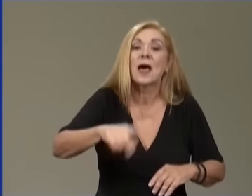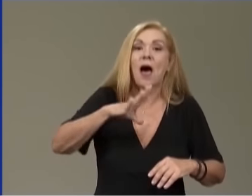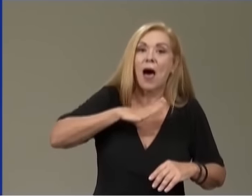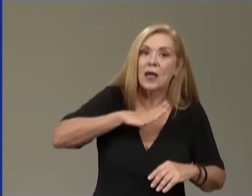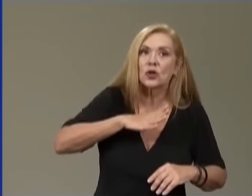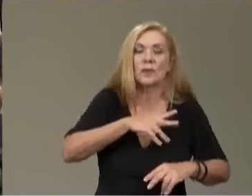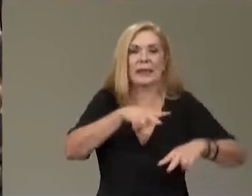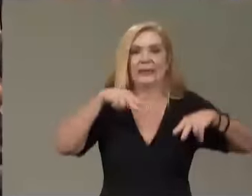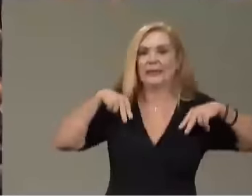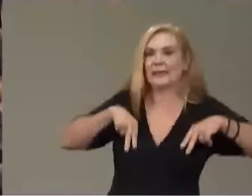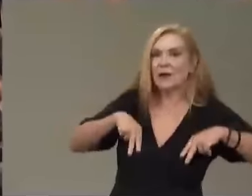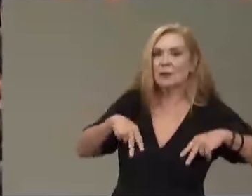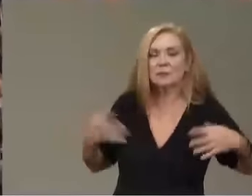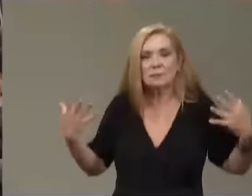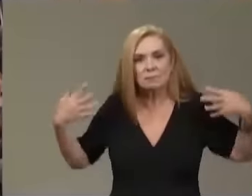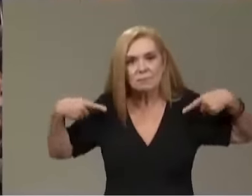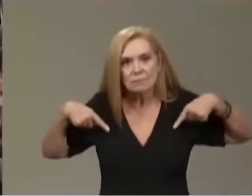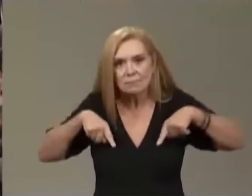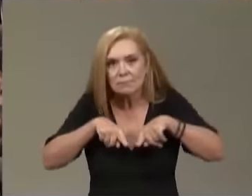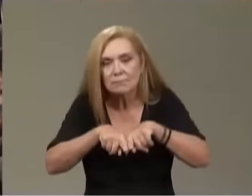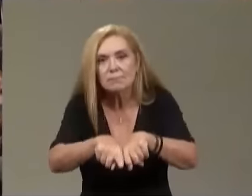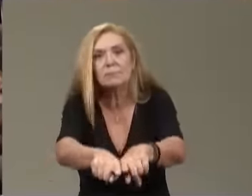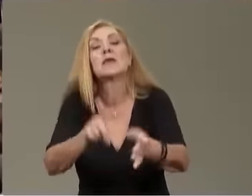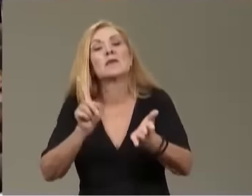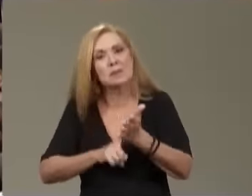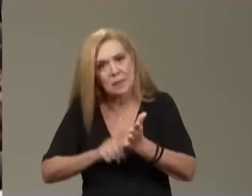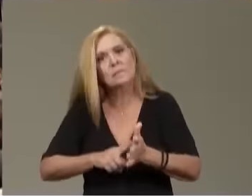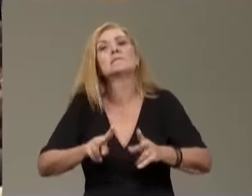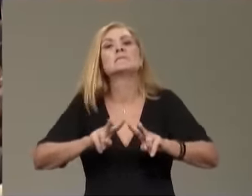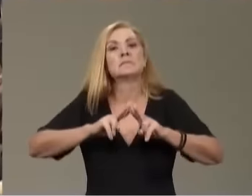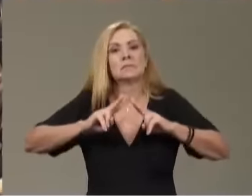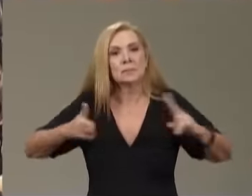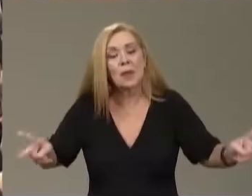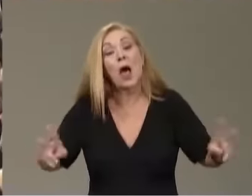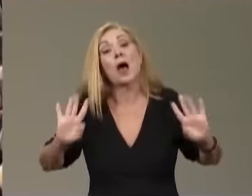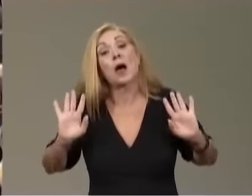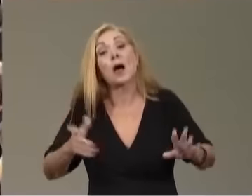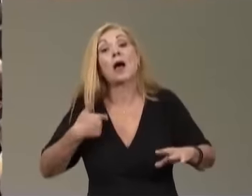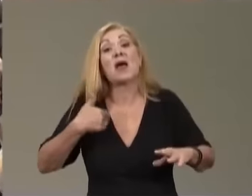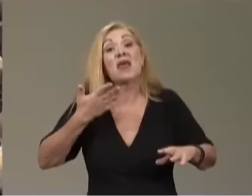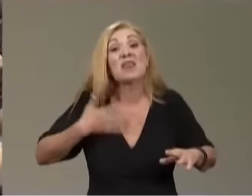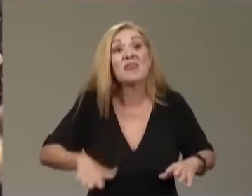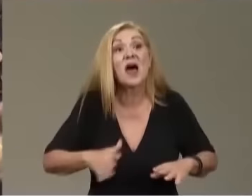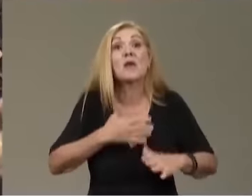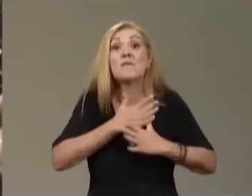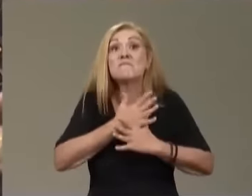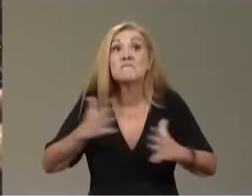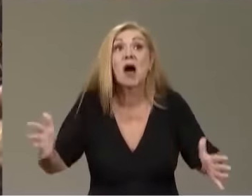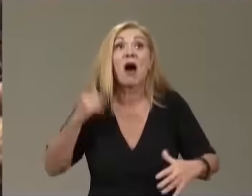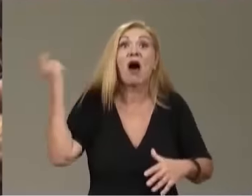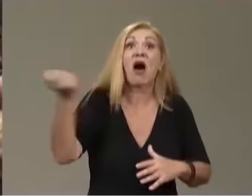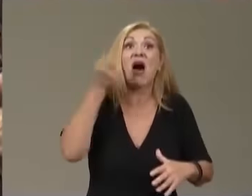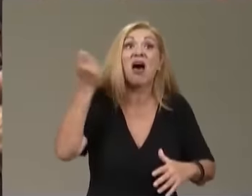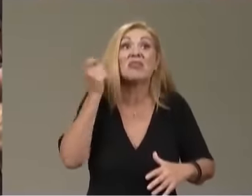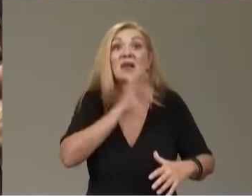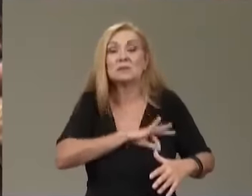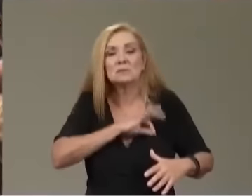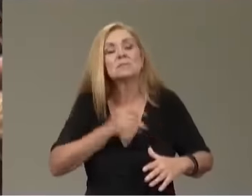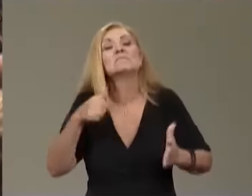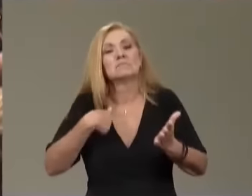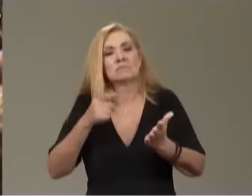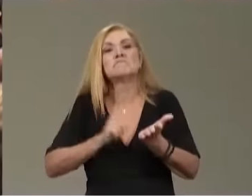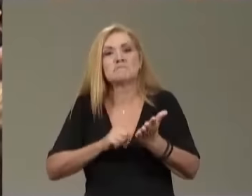πολιτεία, που προφανώς πρέπει να διευρυνθεί αν θέλουμε να κερδίσουμε τα μεγάλα εθνικά συστήματα. Τα θεμέλια